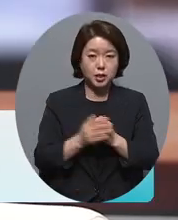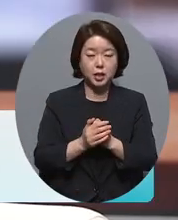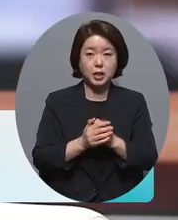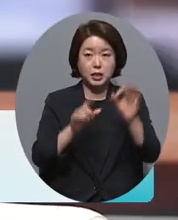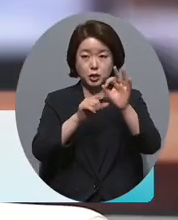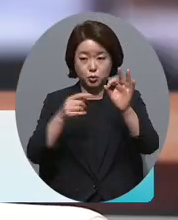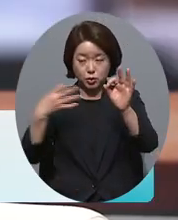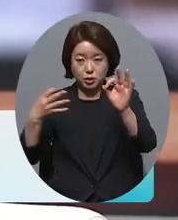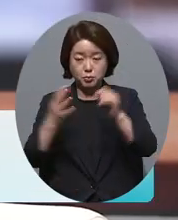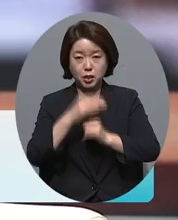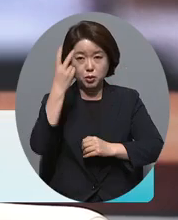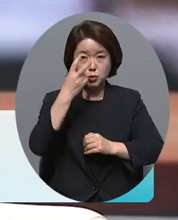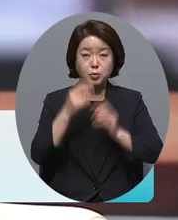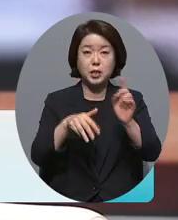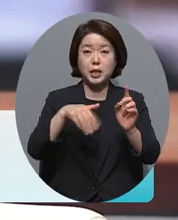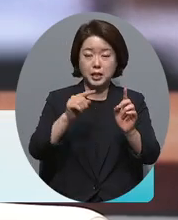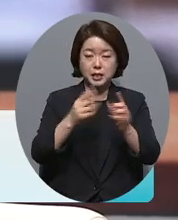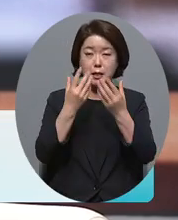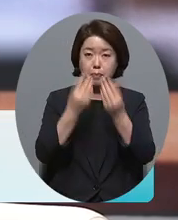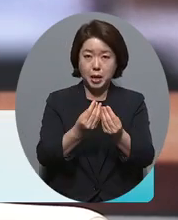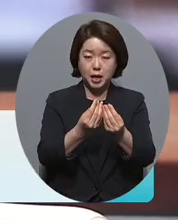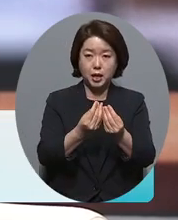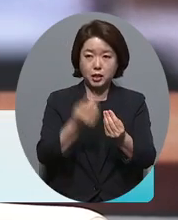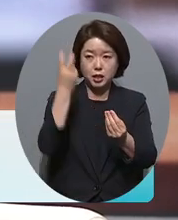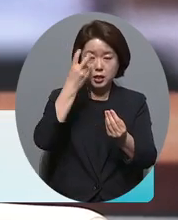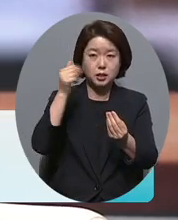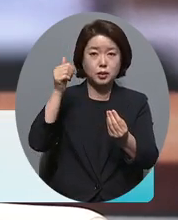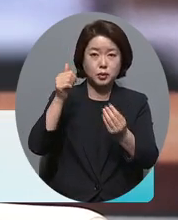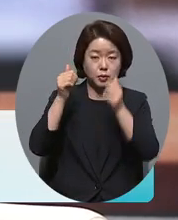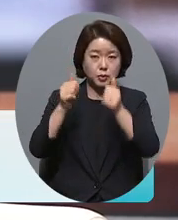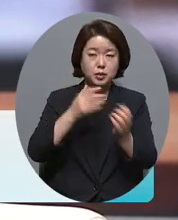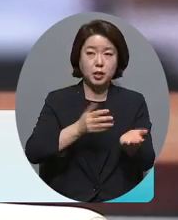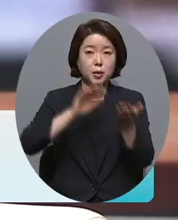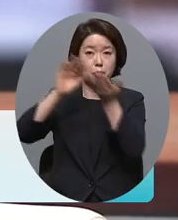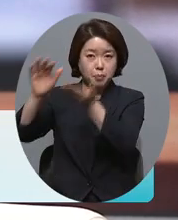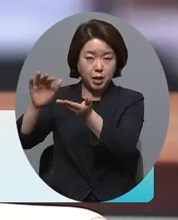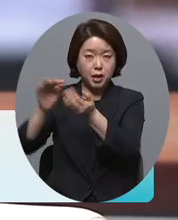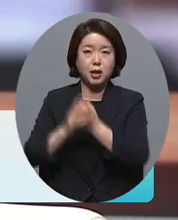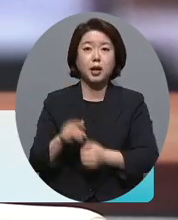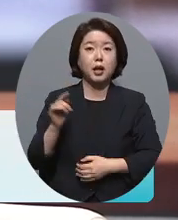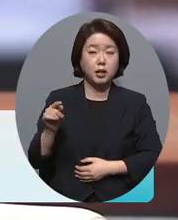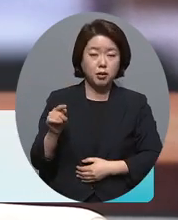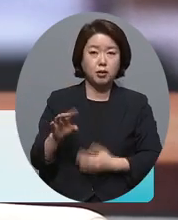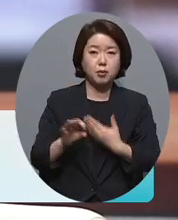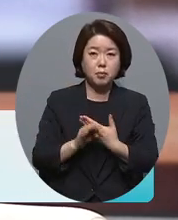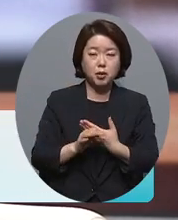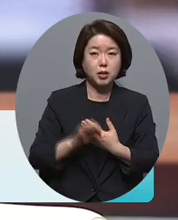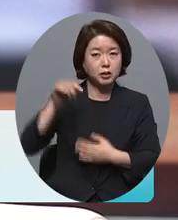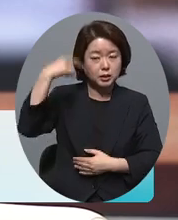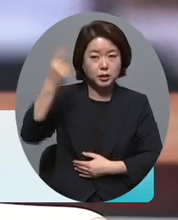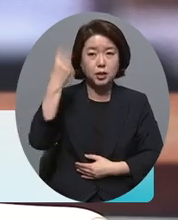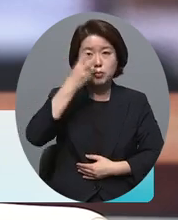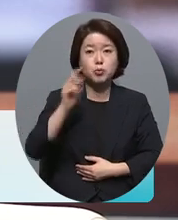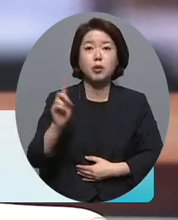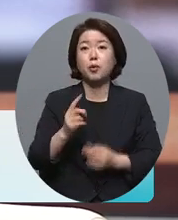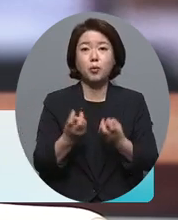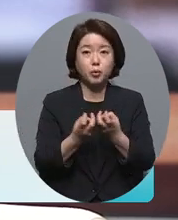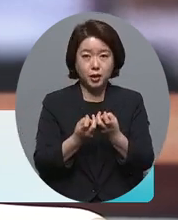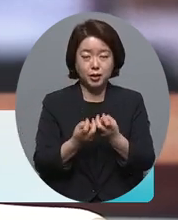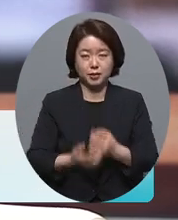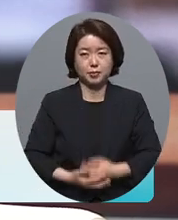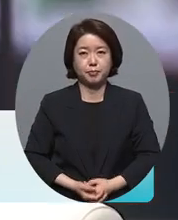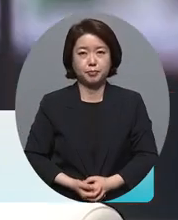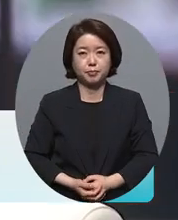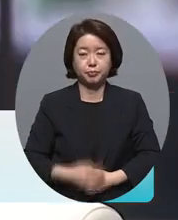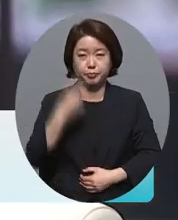합니다 그리고 검찰에 인제 넘길 것으로 보여지는데 이혼 변호사는 검찰로 넘어가면 그다음에 수사는 어떻게 지내야 될 것 같습니까네